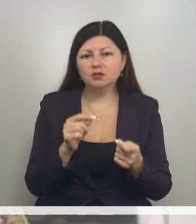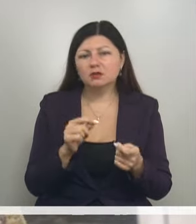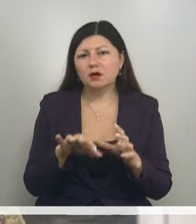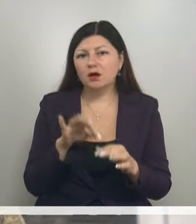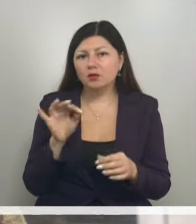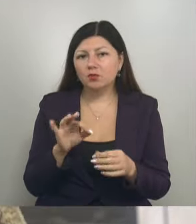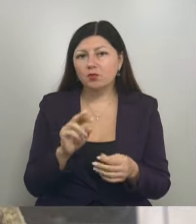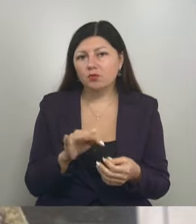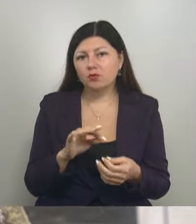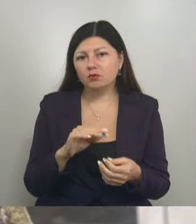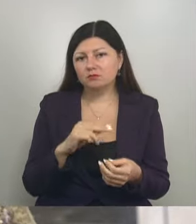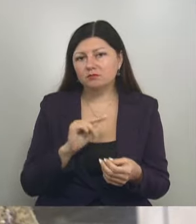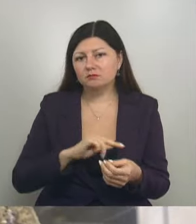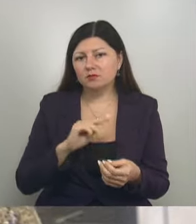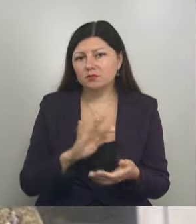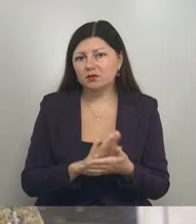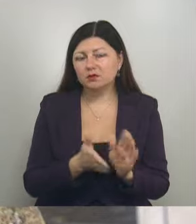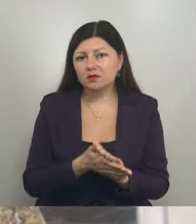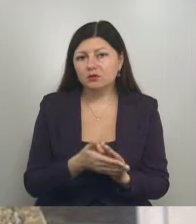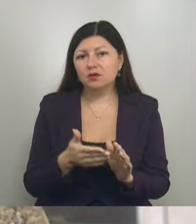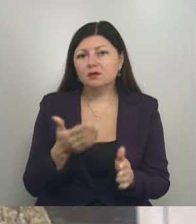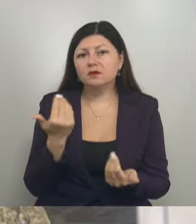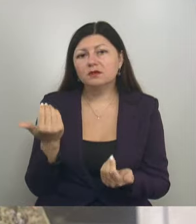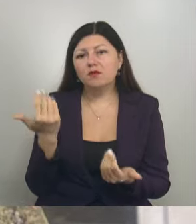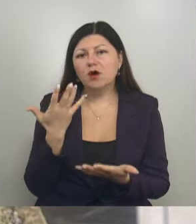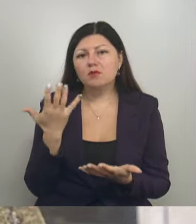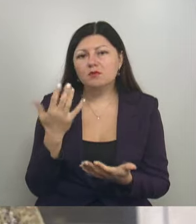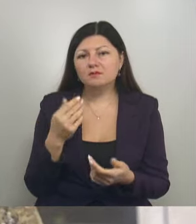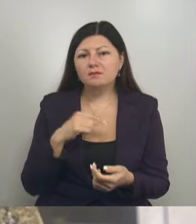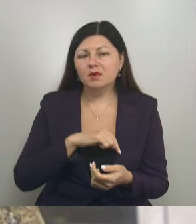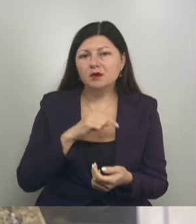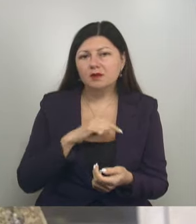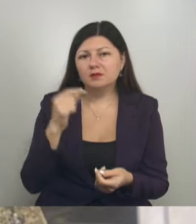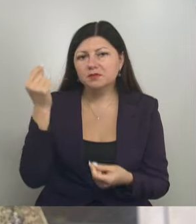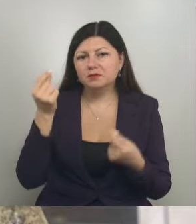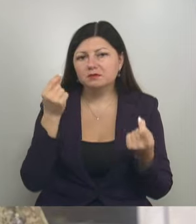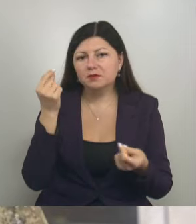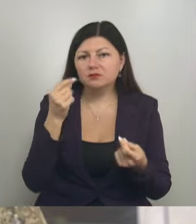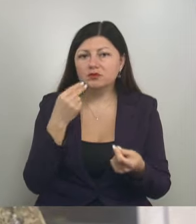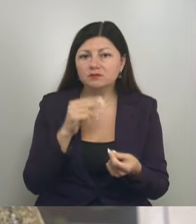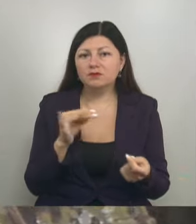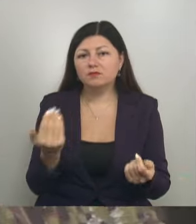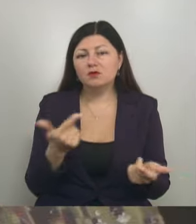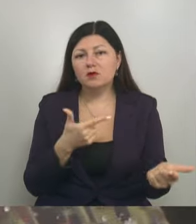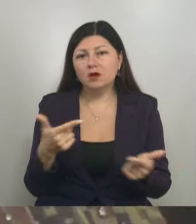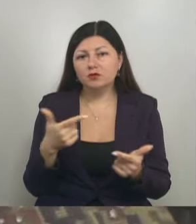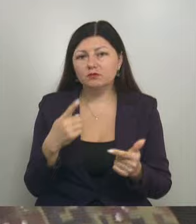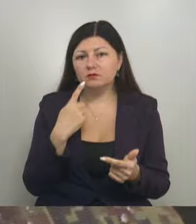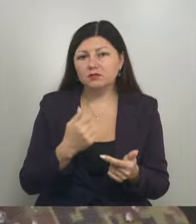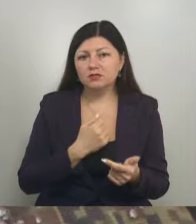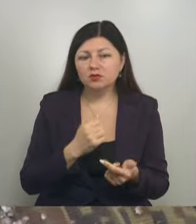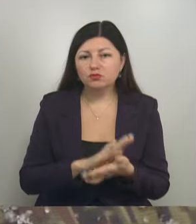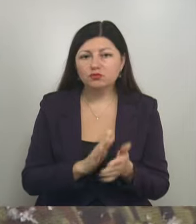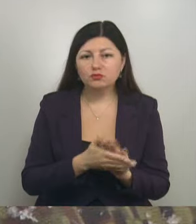военную службу по контракту, в ходе которой выяснится его морально-психологические качества, его готовности к несению службы по контракту.